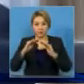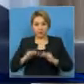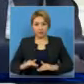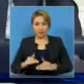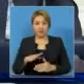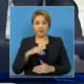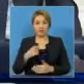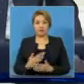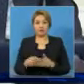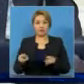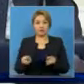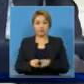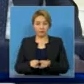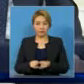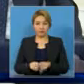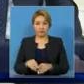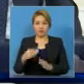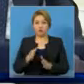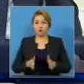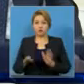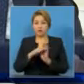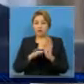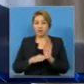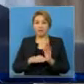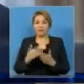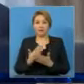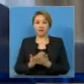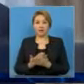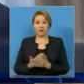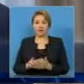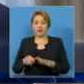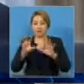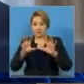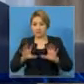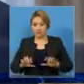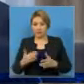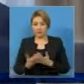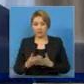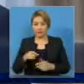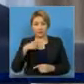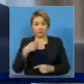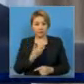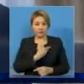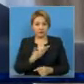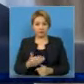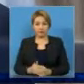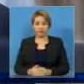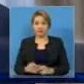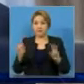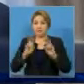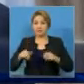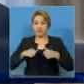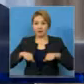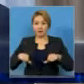жалғыз аймақ. Осымен бірге жол картасын іске асыру барысында оның алған заң бұзушылықтарын атап өткім келеді. Тексеру комиссиясы